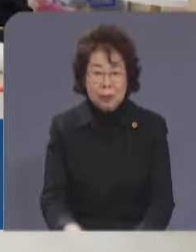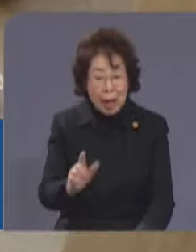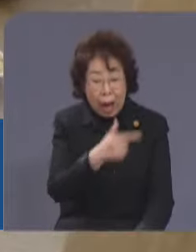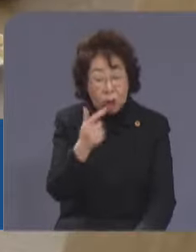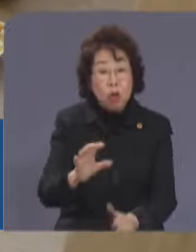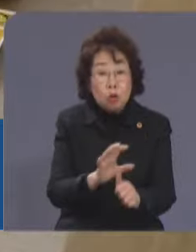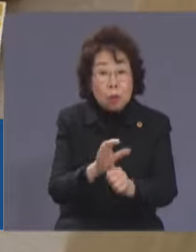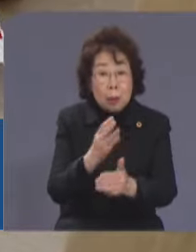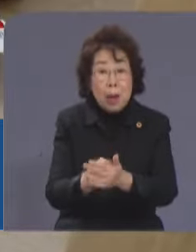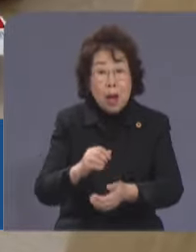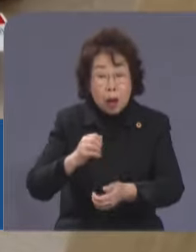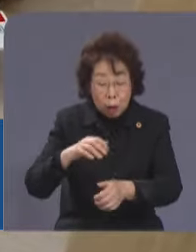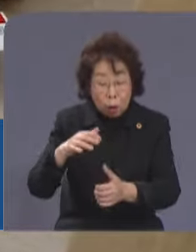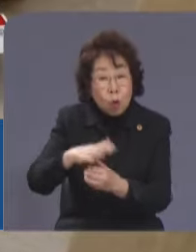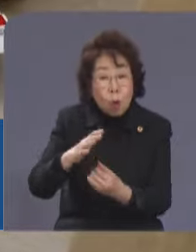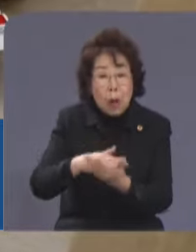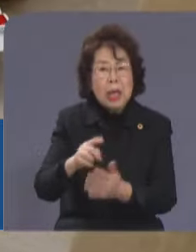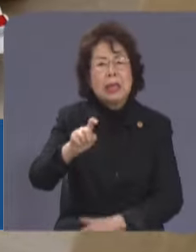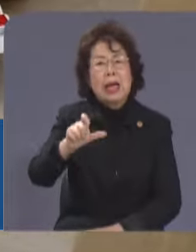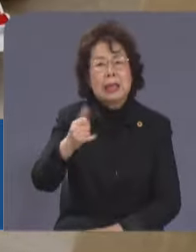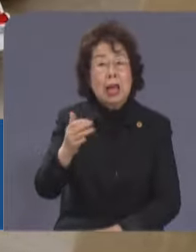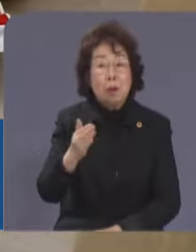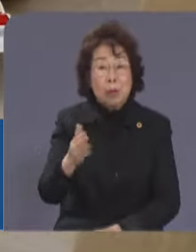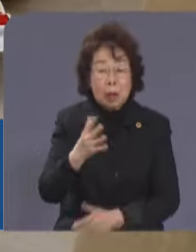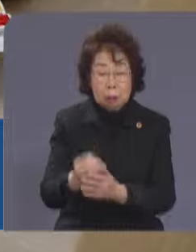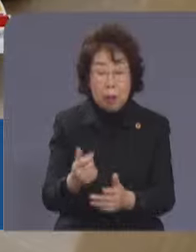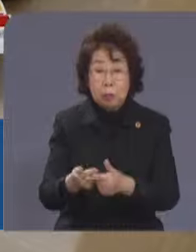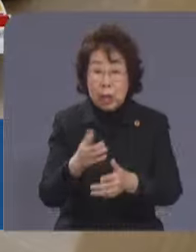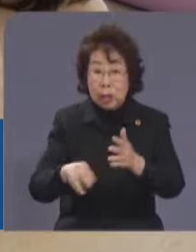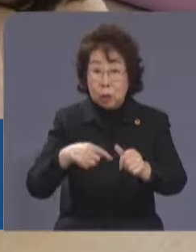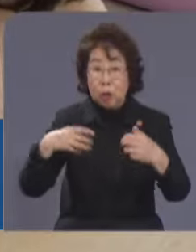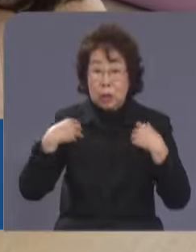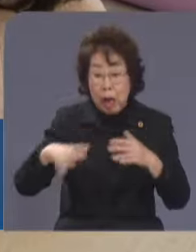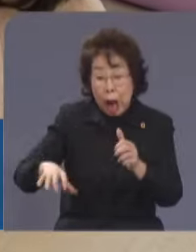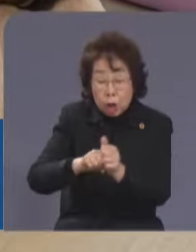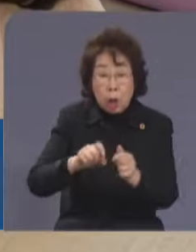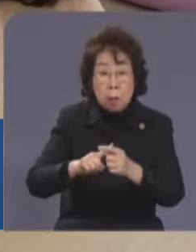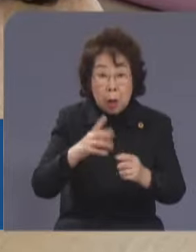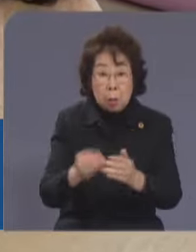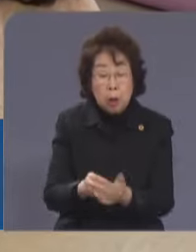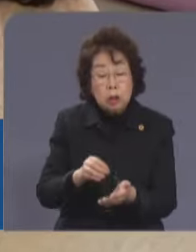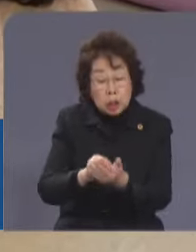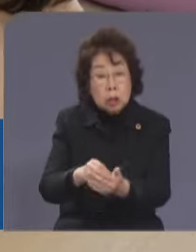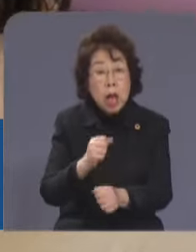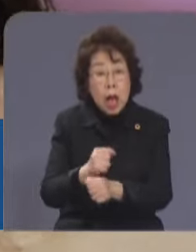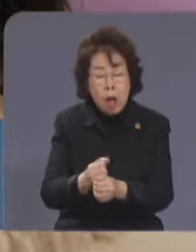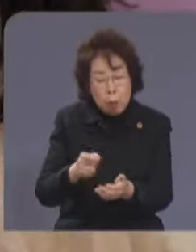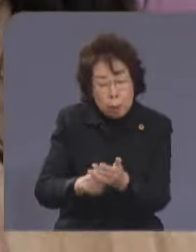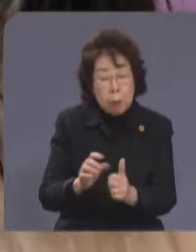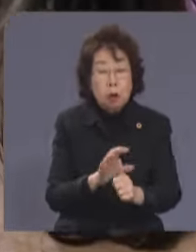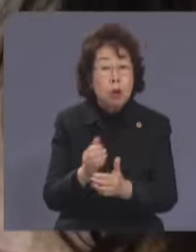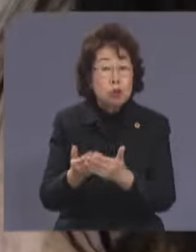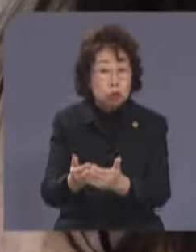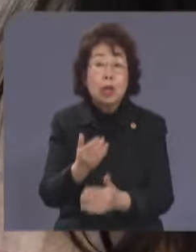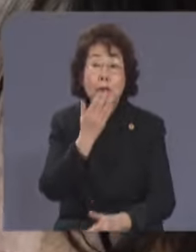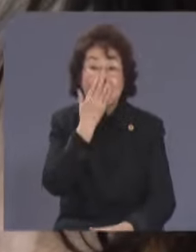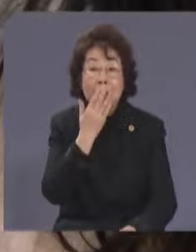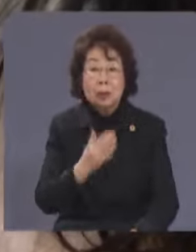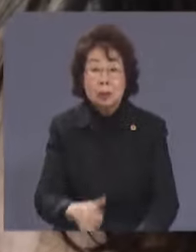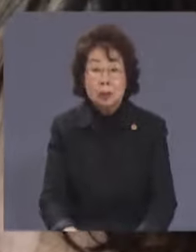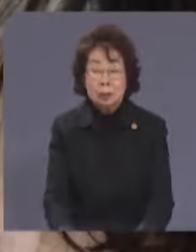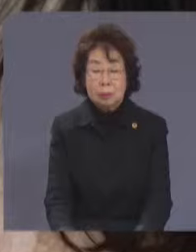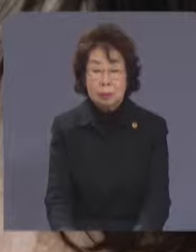하루에 돌볼 수 있는 아이들은 모두 15명 안팎으로 부산시 교육청 통합 예약 포털에서 신청하면 긴급 돌봄을 받을 수 있습니다.